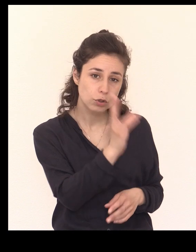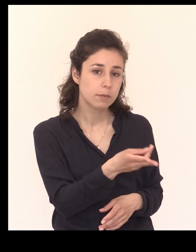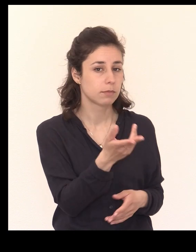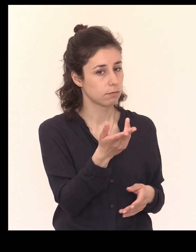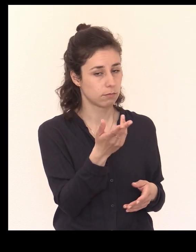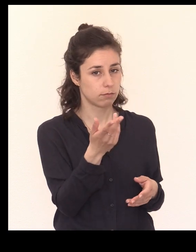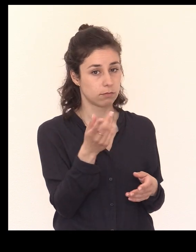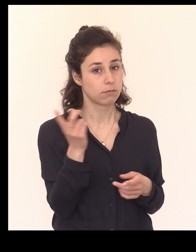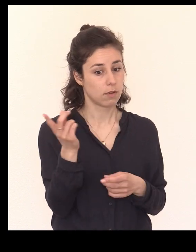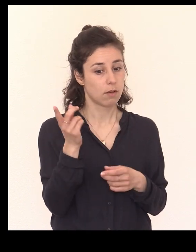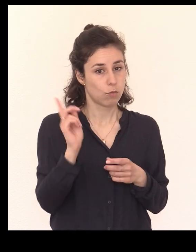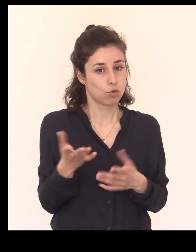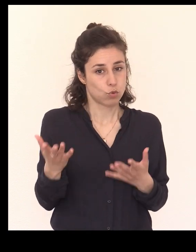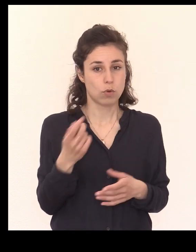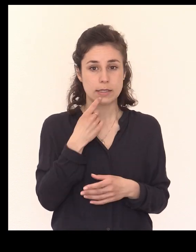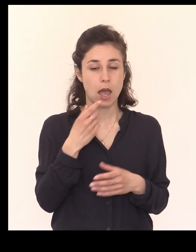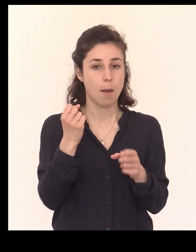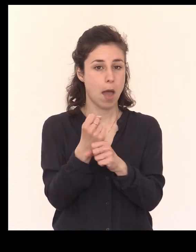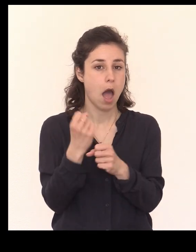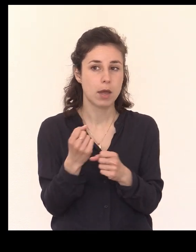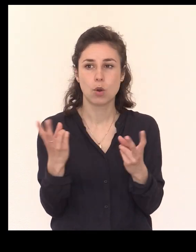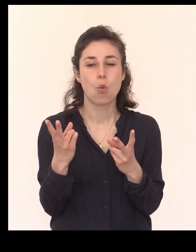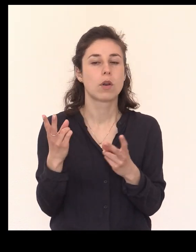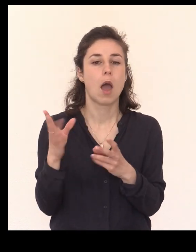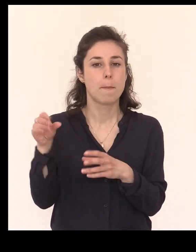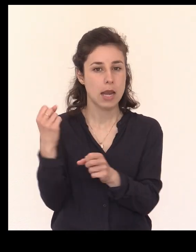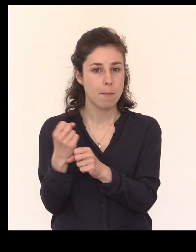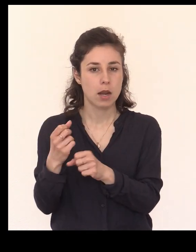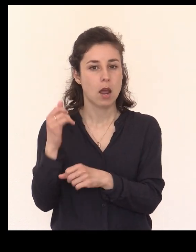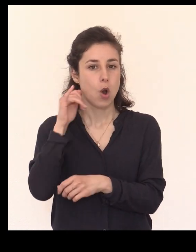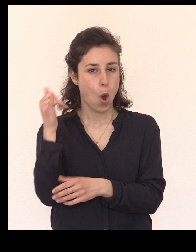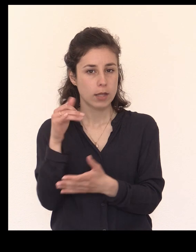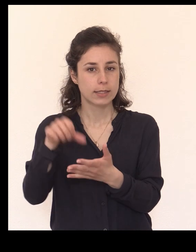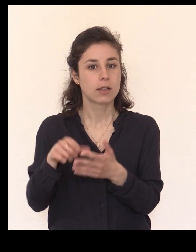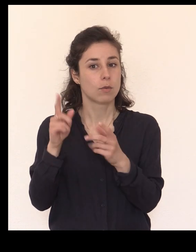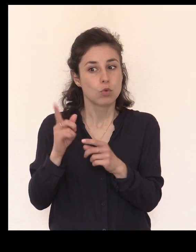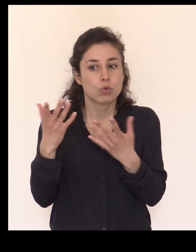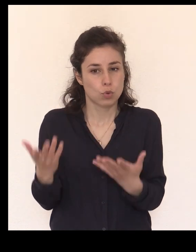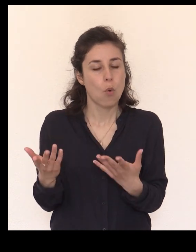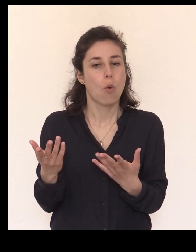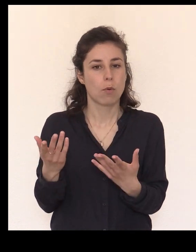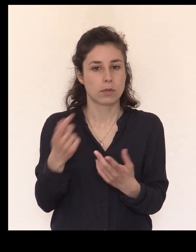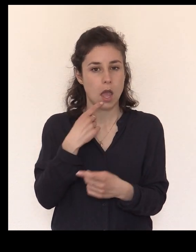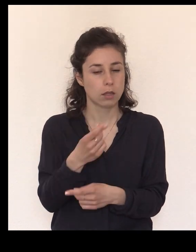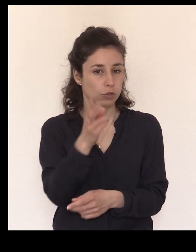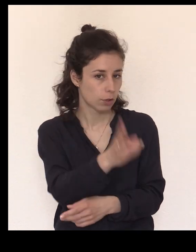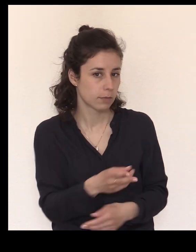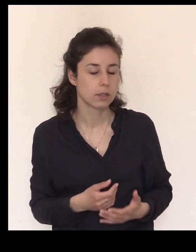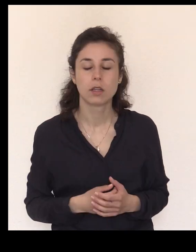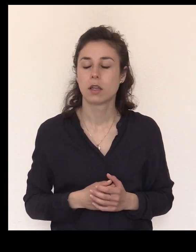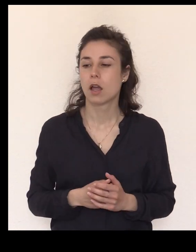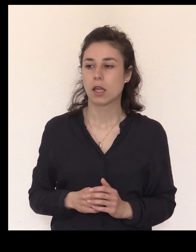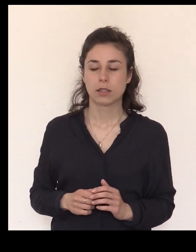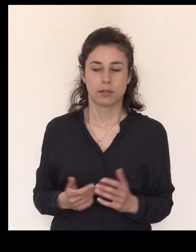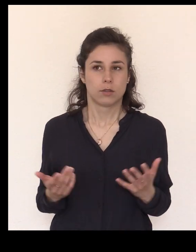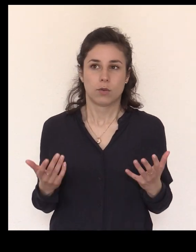hast du richtig erkannt, das hätte der Sachbearbeiter oder der Callcenter-Mitarbeiter auf alle Fälle machen müssen. Also ich